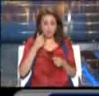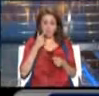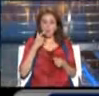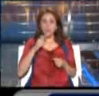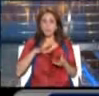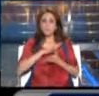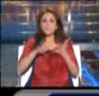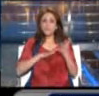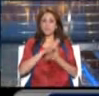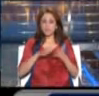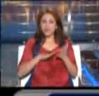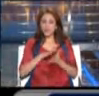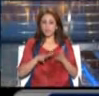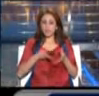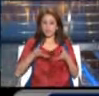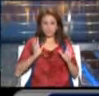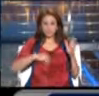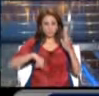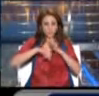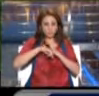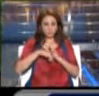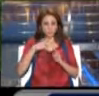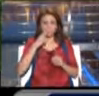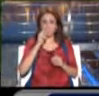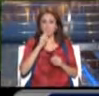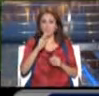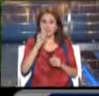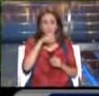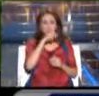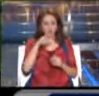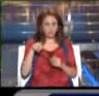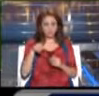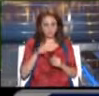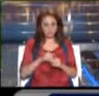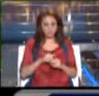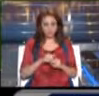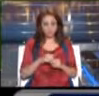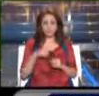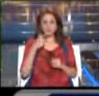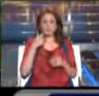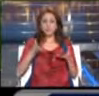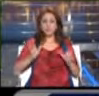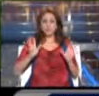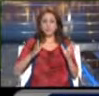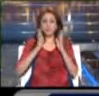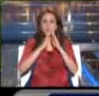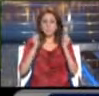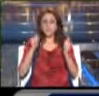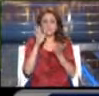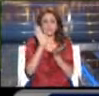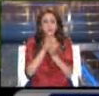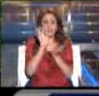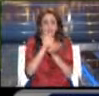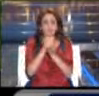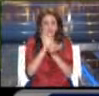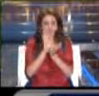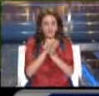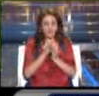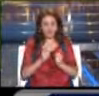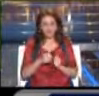الجماهيرية الرياضية بأسلوب خاطئ. ومن بين هذه الأحداث مباراة مصر والجزائر في